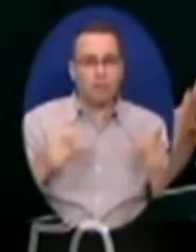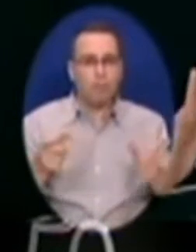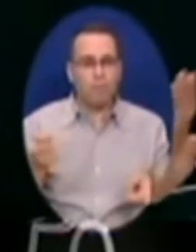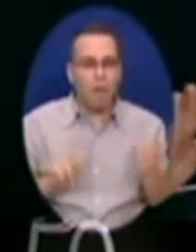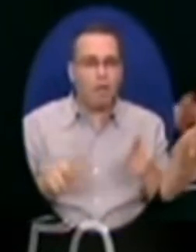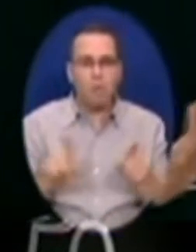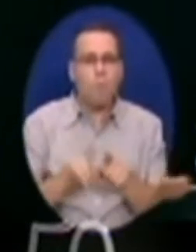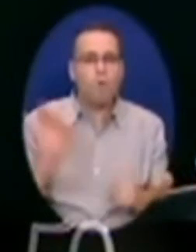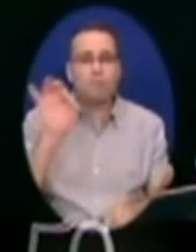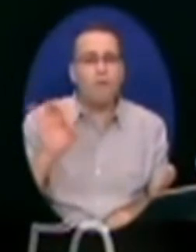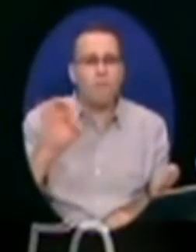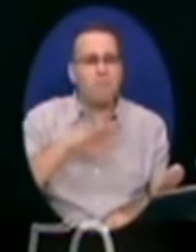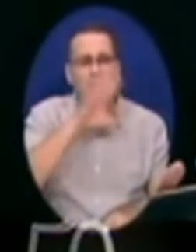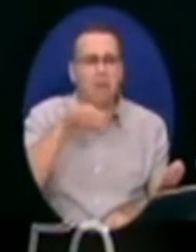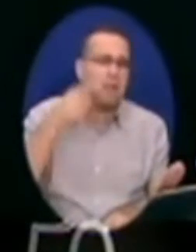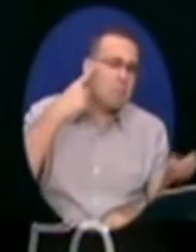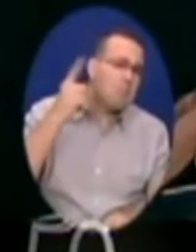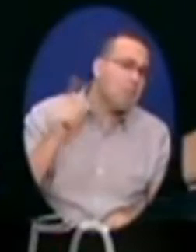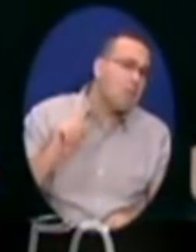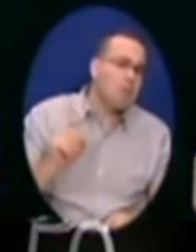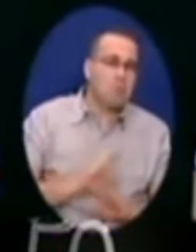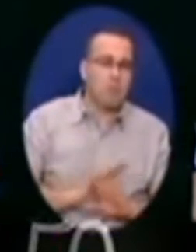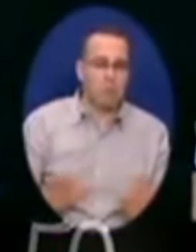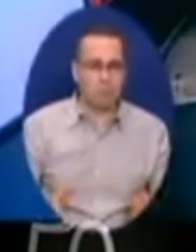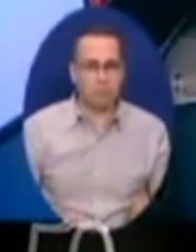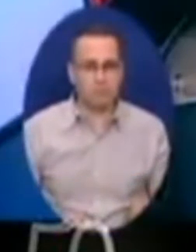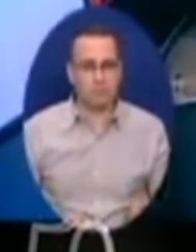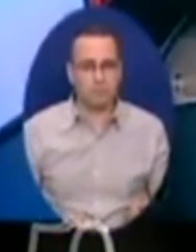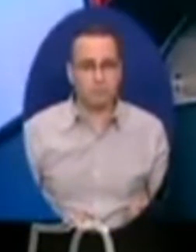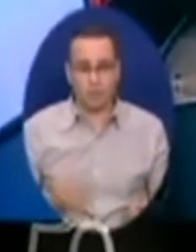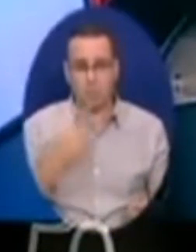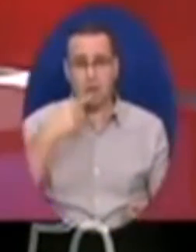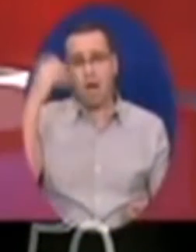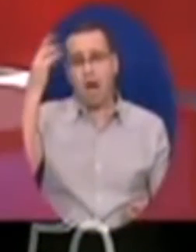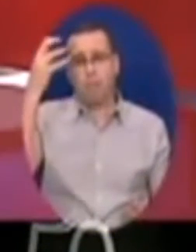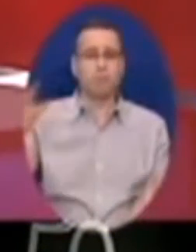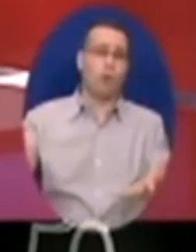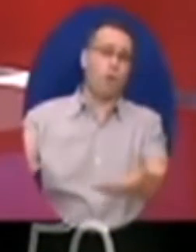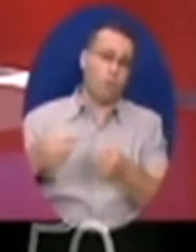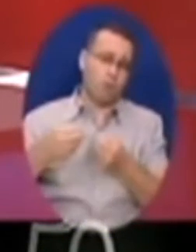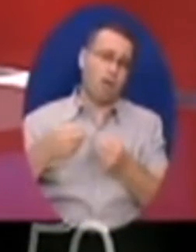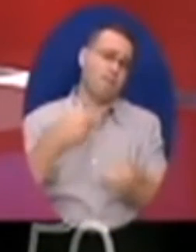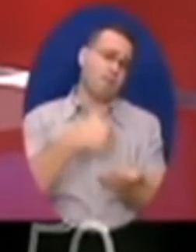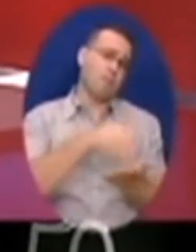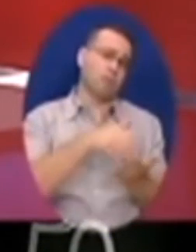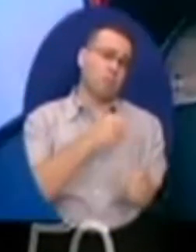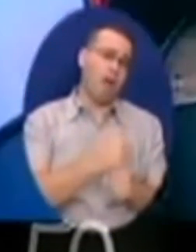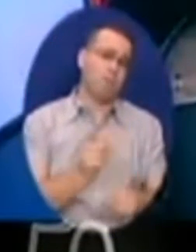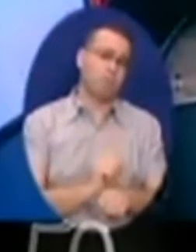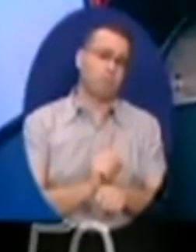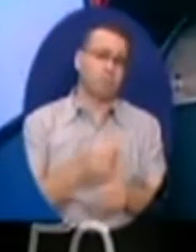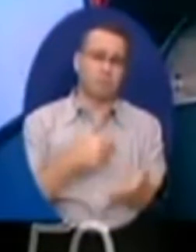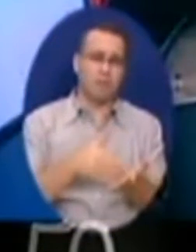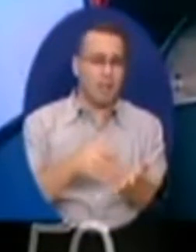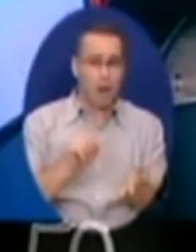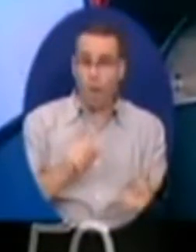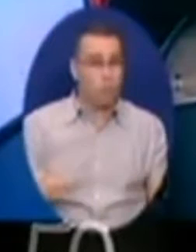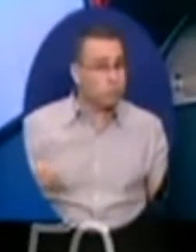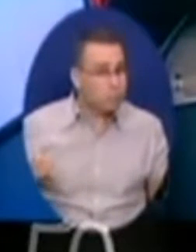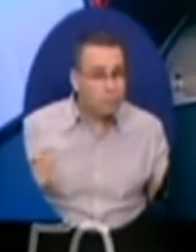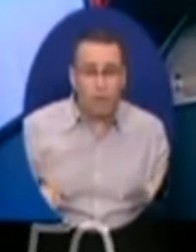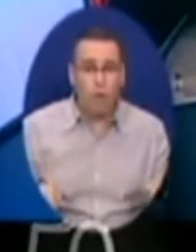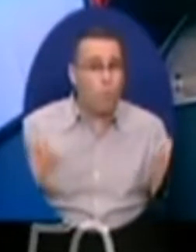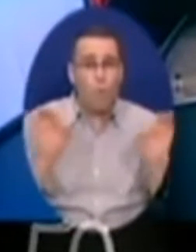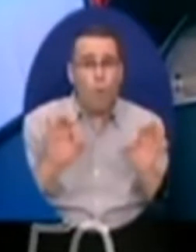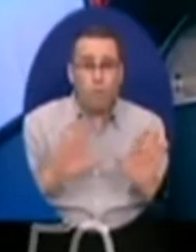כמו זבובים, ואף אחד לא יודע, לא נודע כי בא אל קרבו. מה, אמבולנס לוקח את הגופה וממשיכים לעבוד? מיד ממשיכים לעבוד, לא סוגרים את האתר,